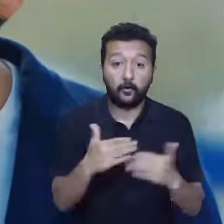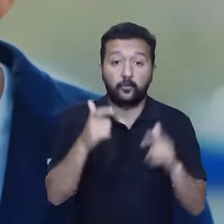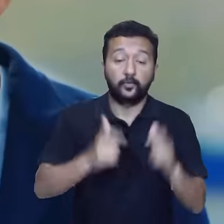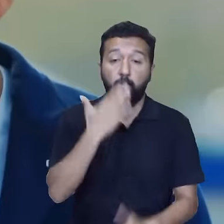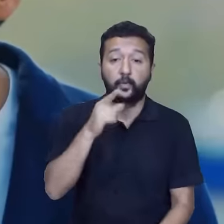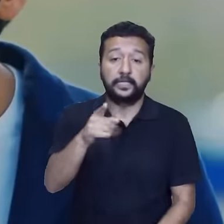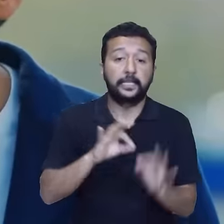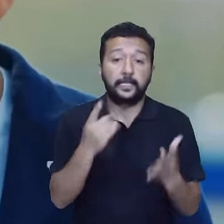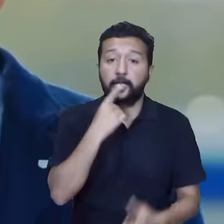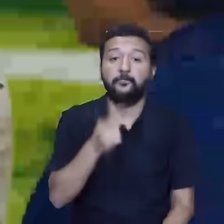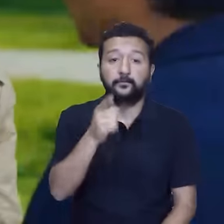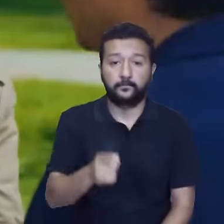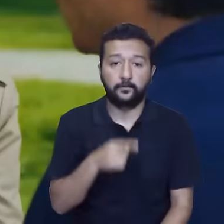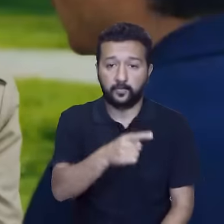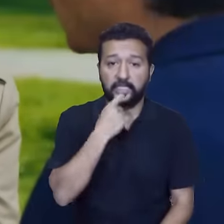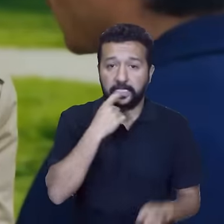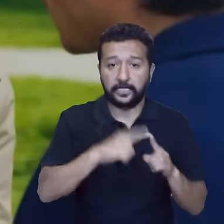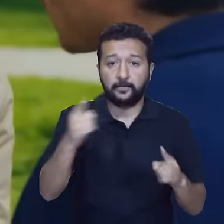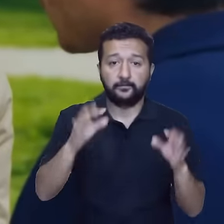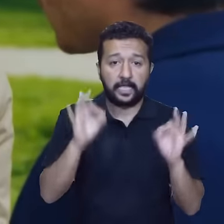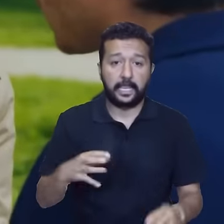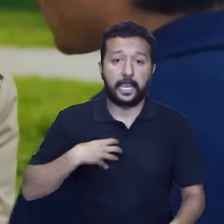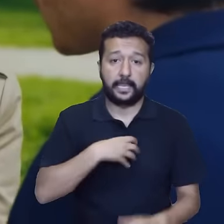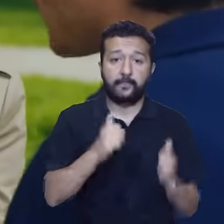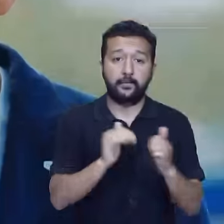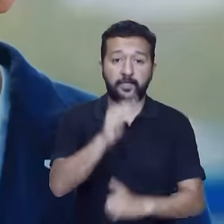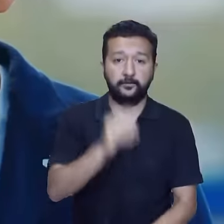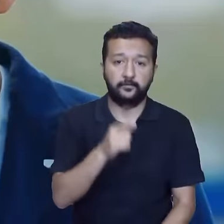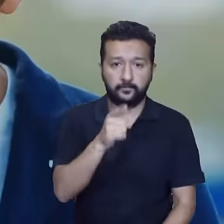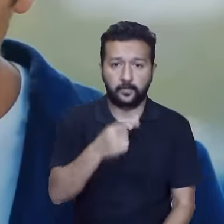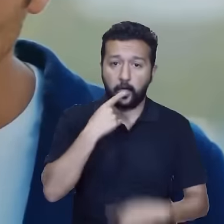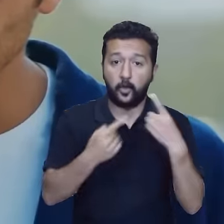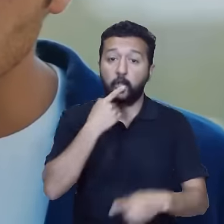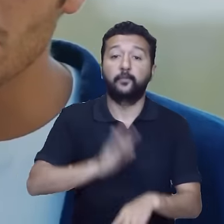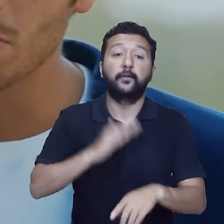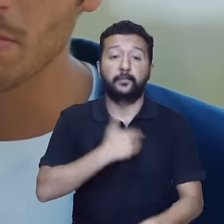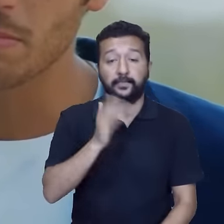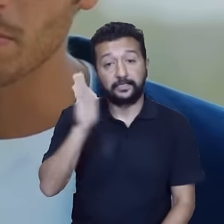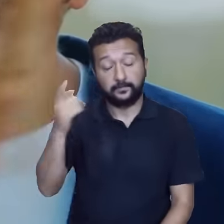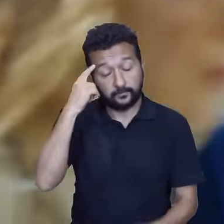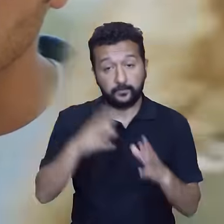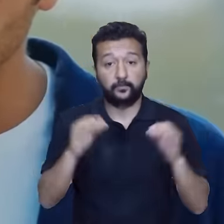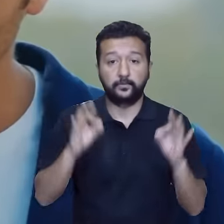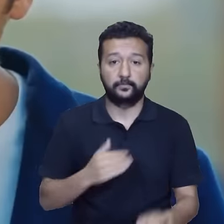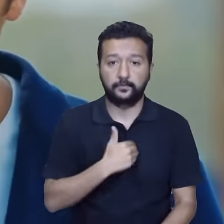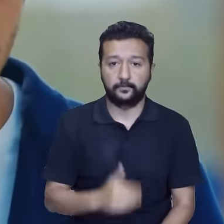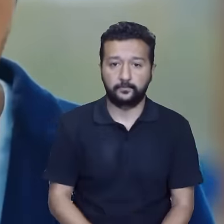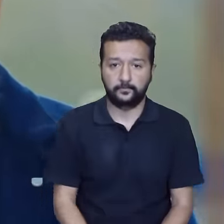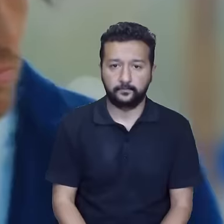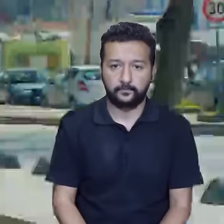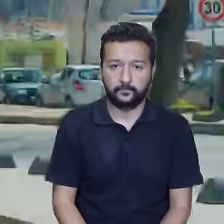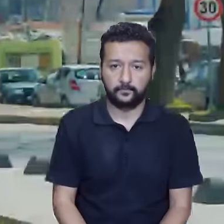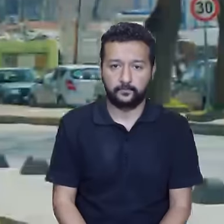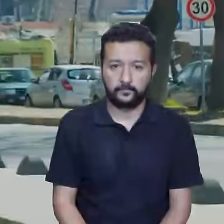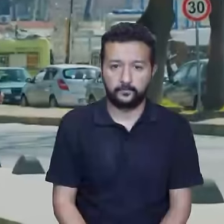odamız yok. Sen neden bahsediyorsun? Bu yaşına gelmişsin hala annenle yaşıyorsun. Konuşturma beni. Ben gidip kafamı toplayacağım.